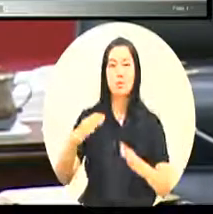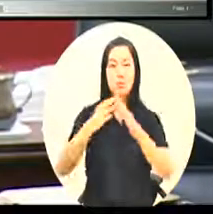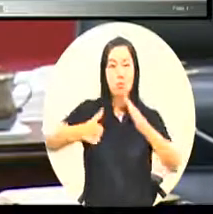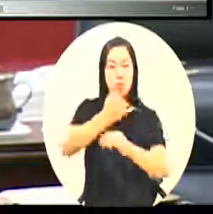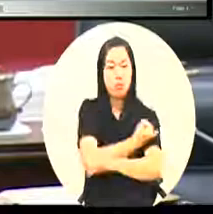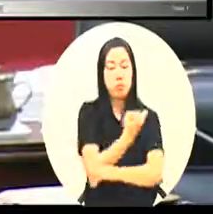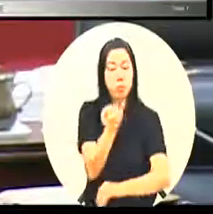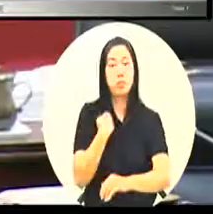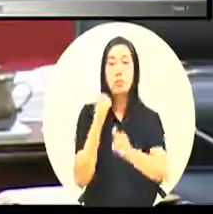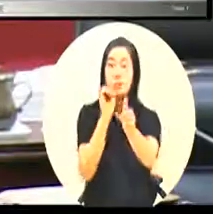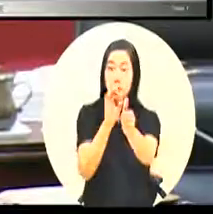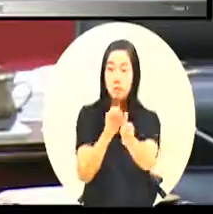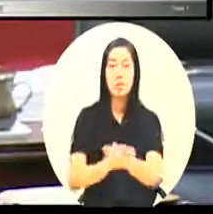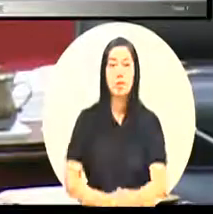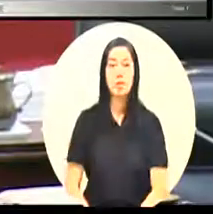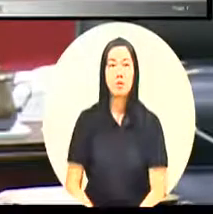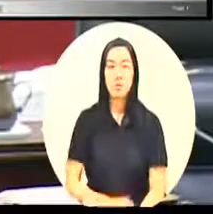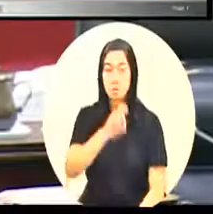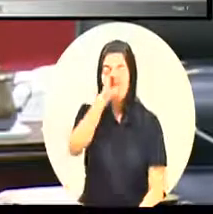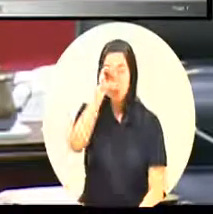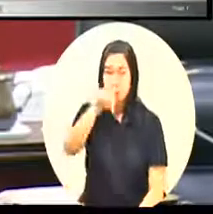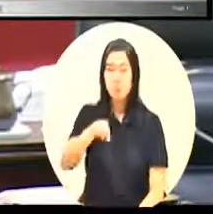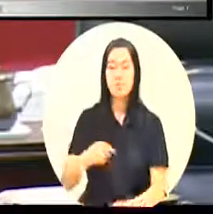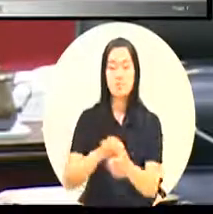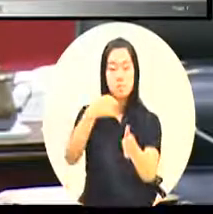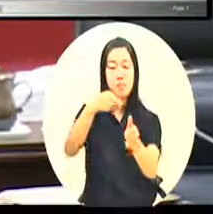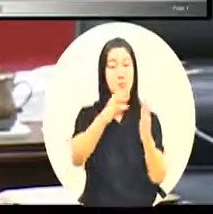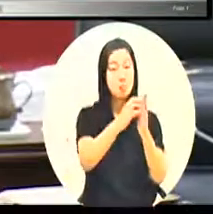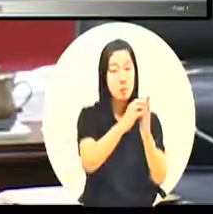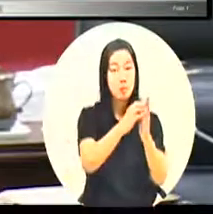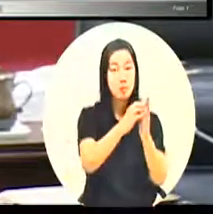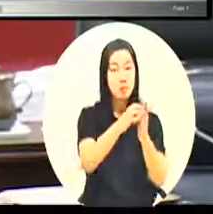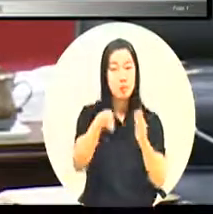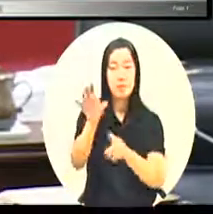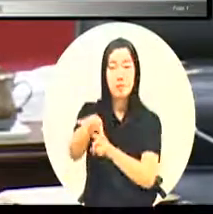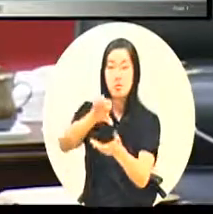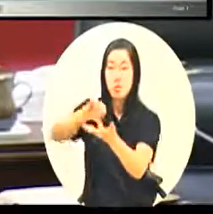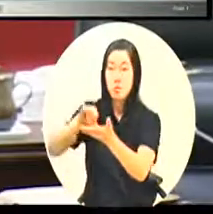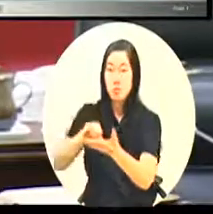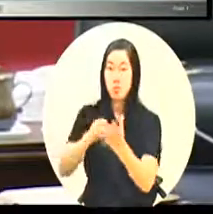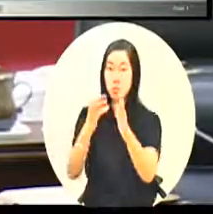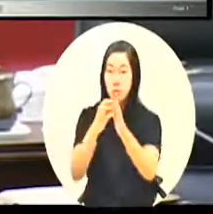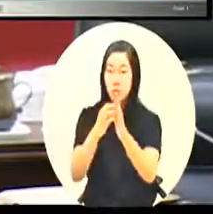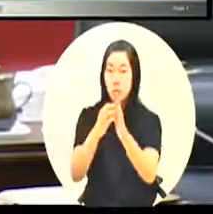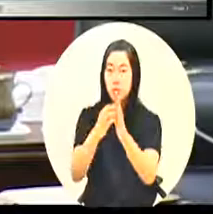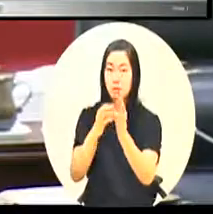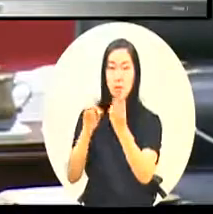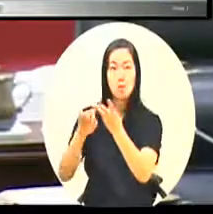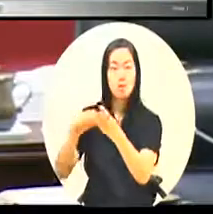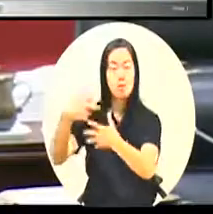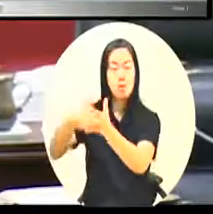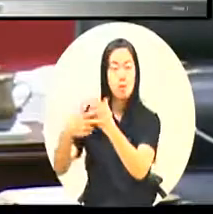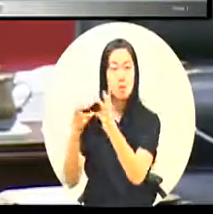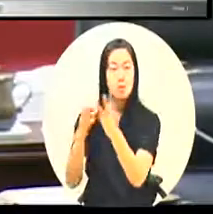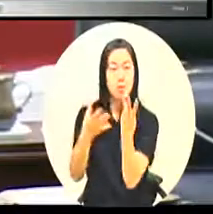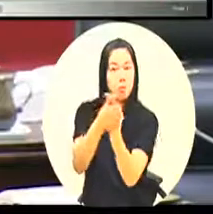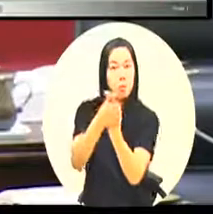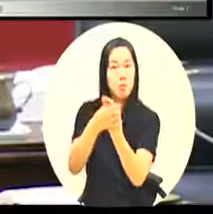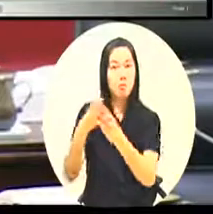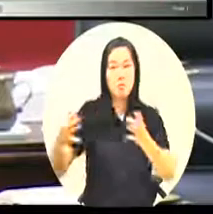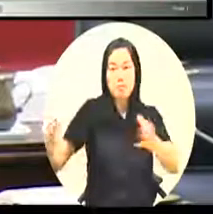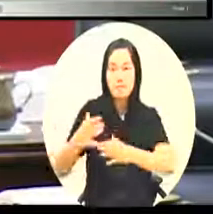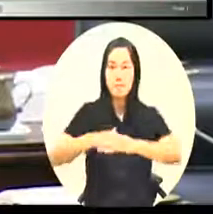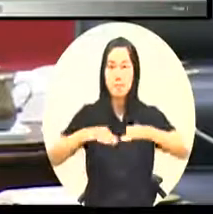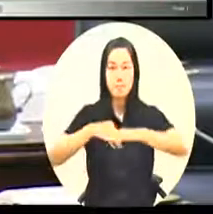也要透过这个场合，让我们的教育局、跟我们的农业局、跟我们的卫生局，大家要动起